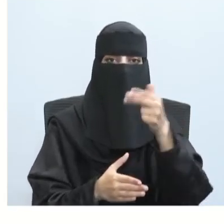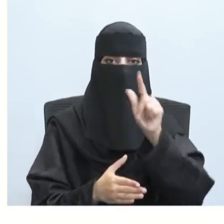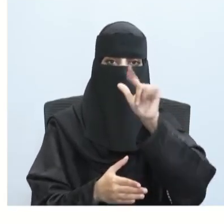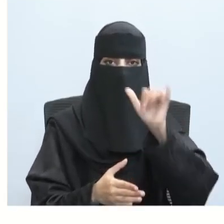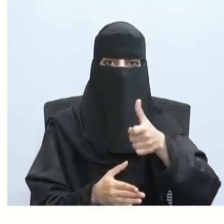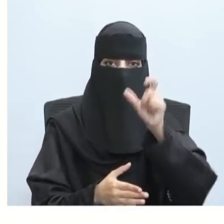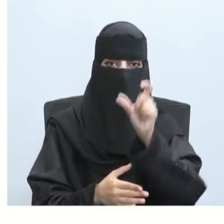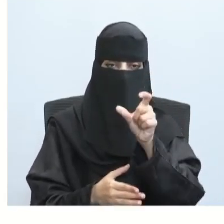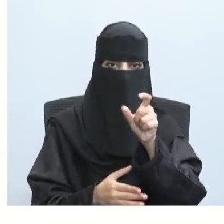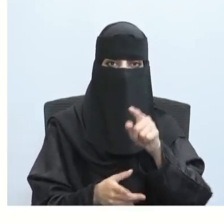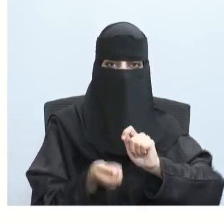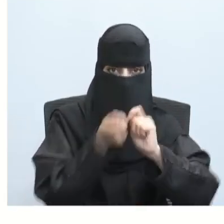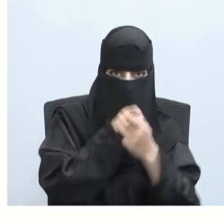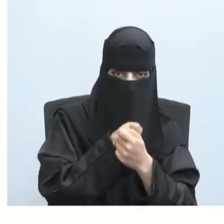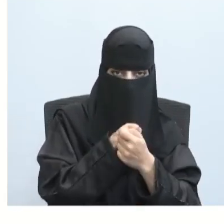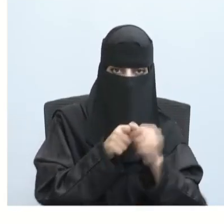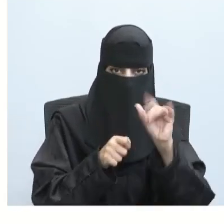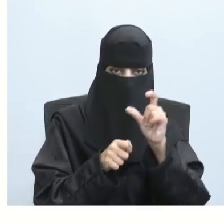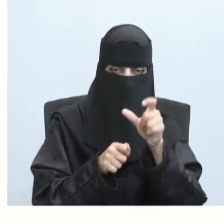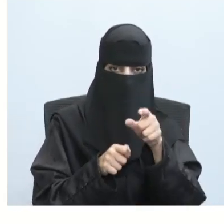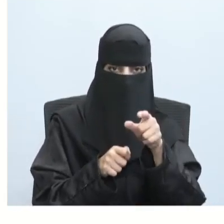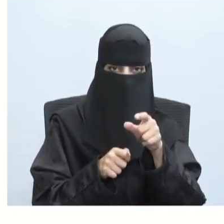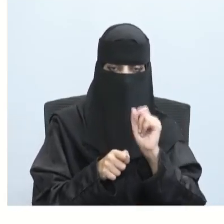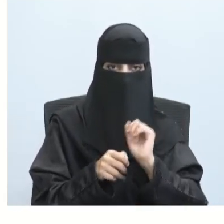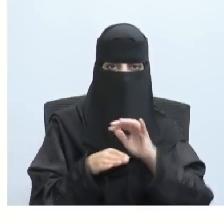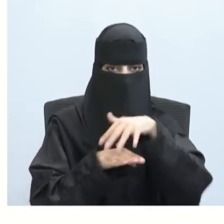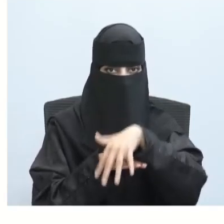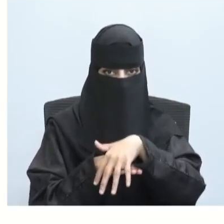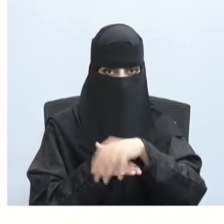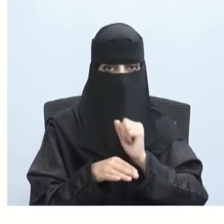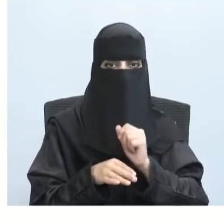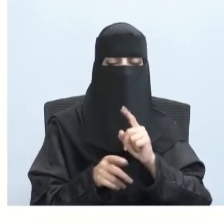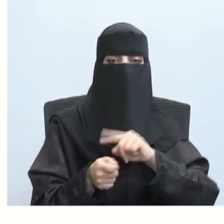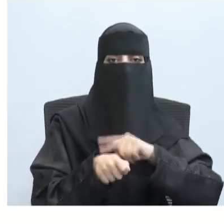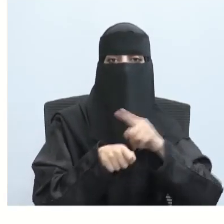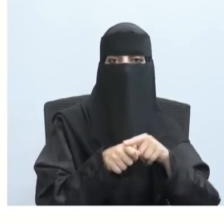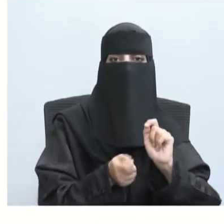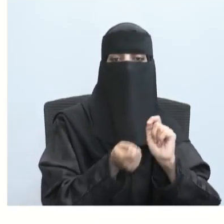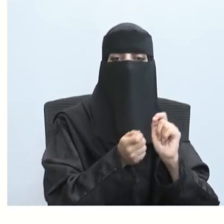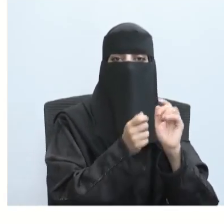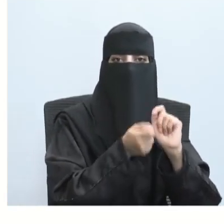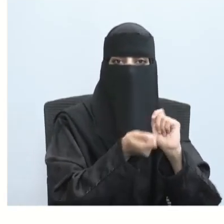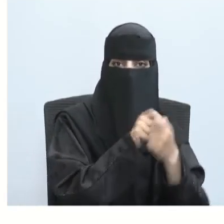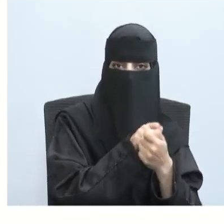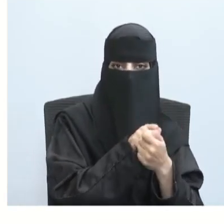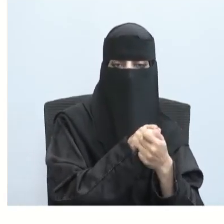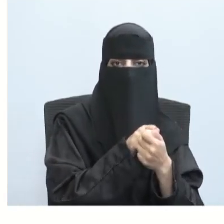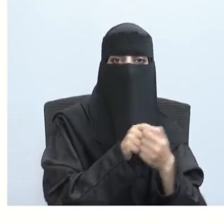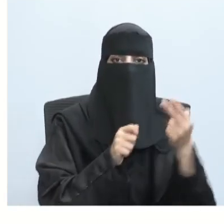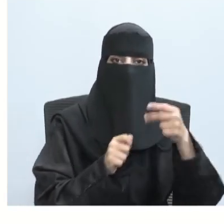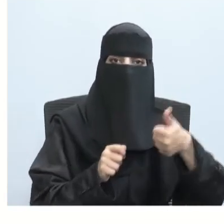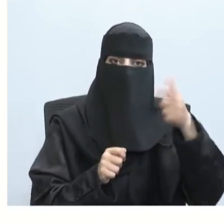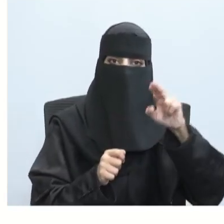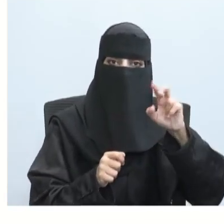تتحول بها الماده من الحاله السائله الى الحاله الغازيه وذلك باكتساب